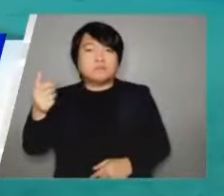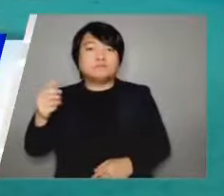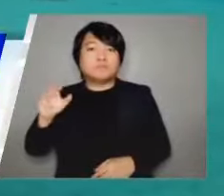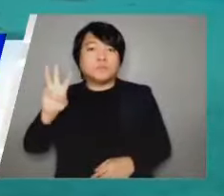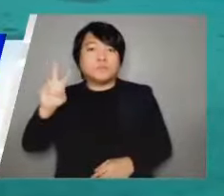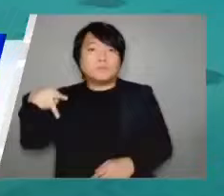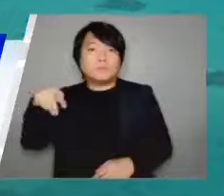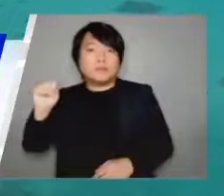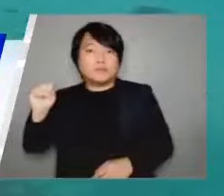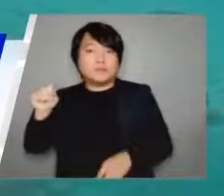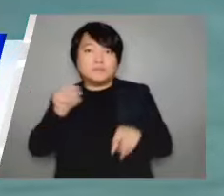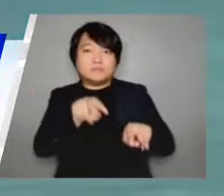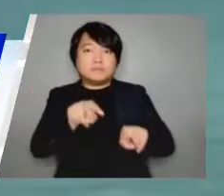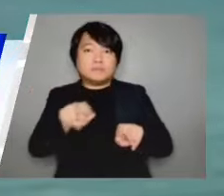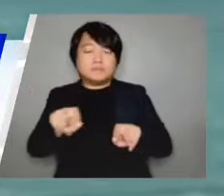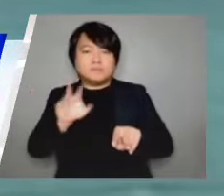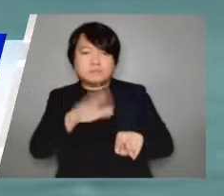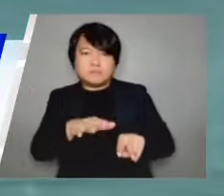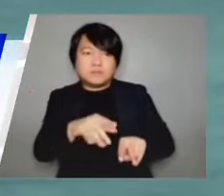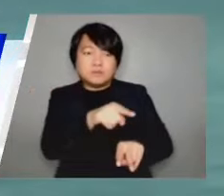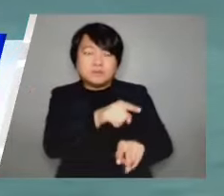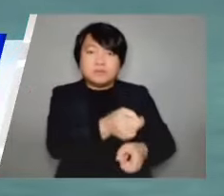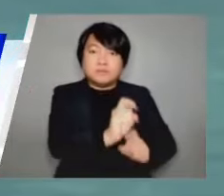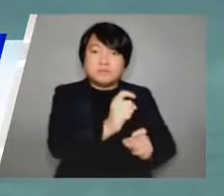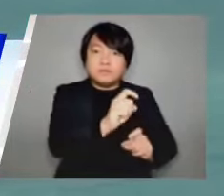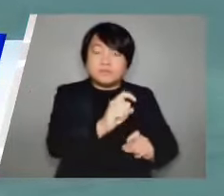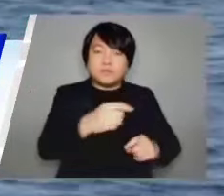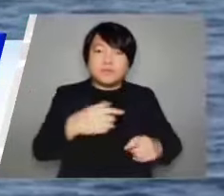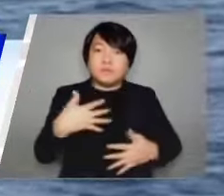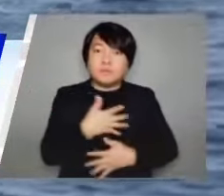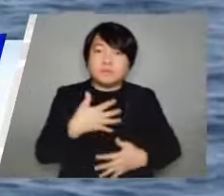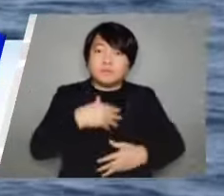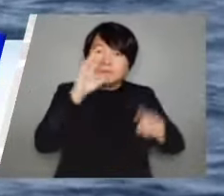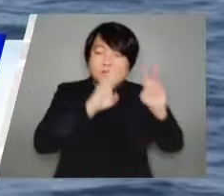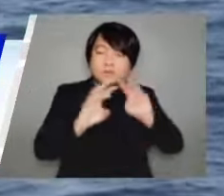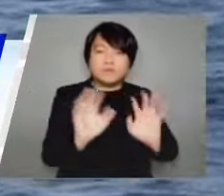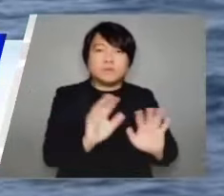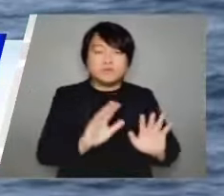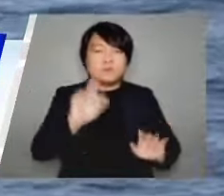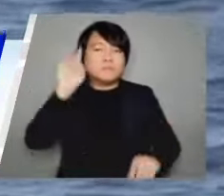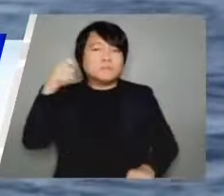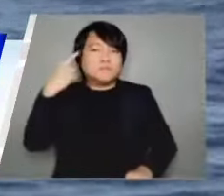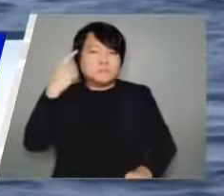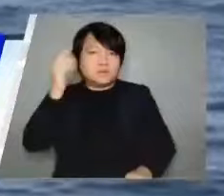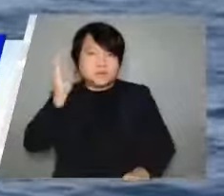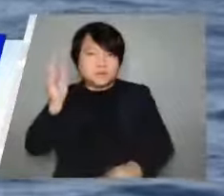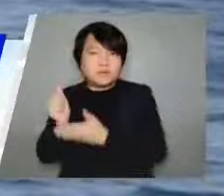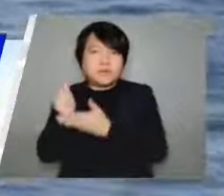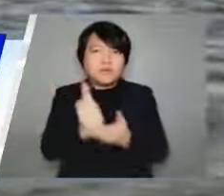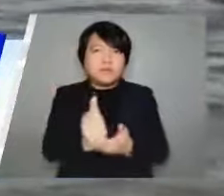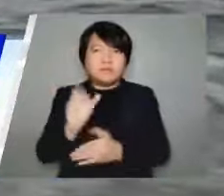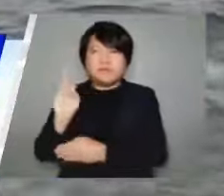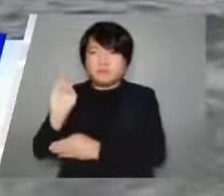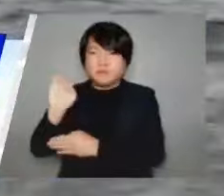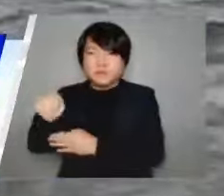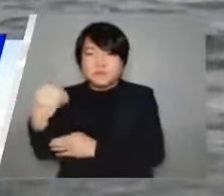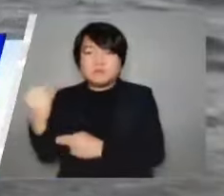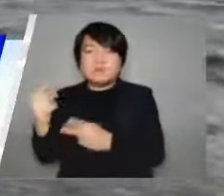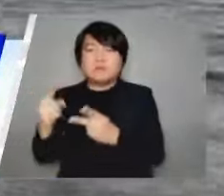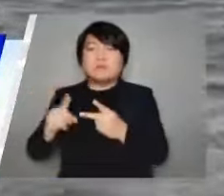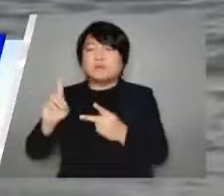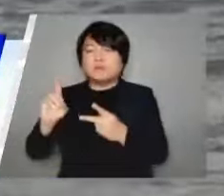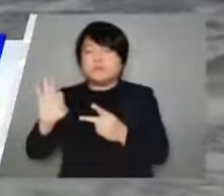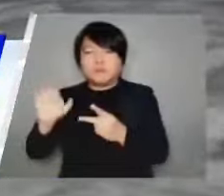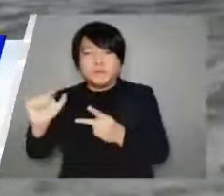Naka-alerto daw ang Philippine Coast Guard at iba pang ahensya ng pamahalaan tulad ng Department of Justice at Department of Foreign Affairs kung may mangyayari